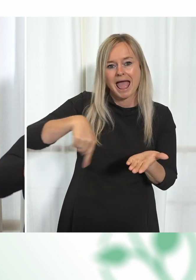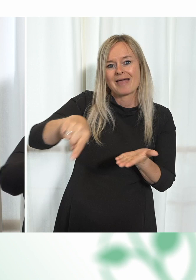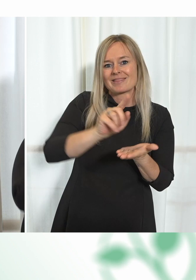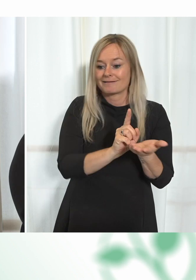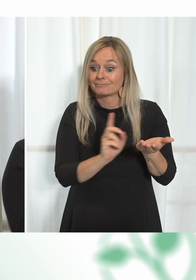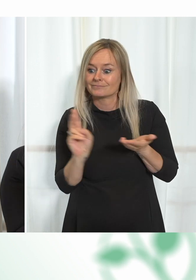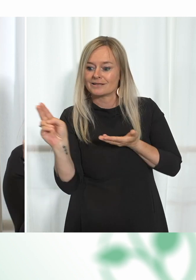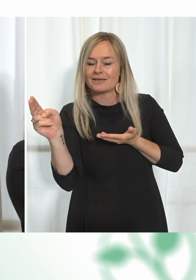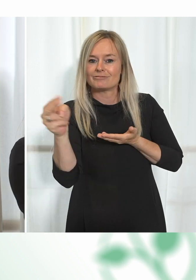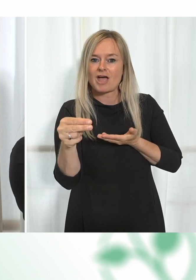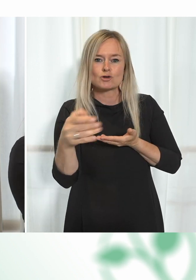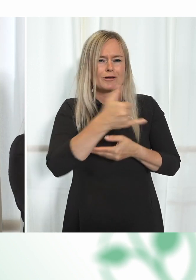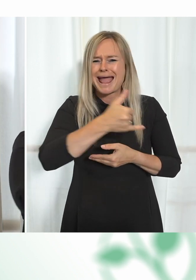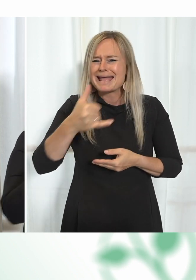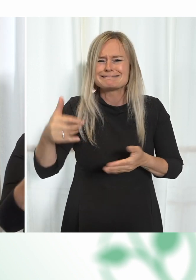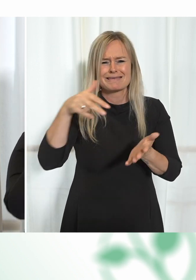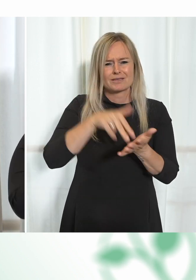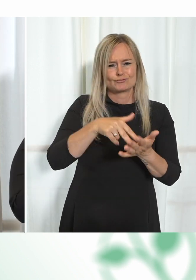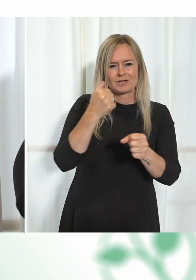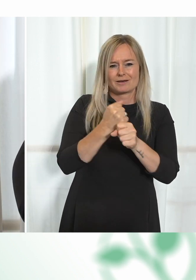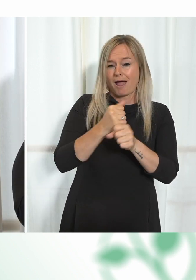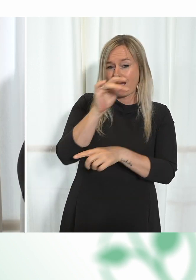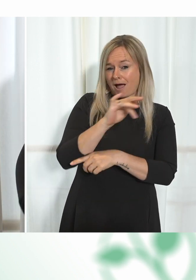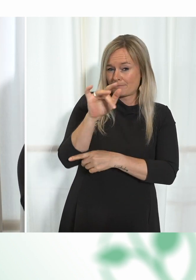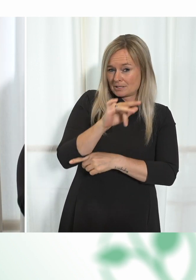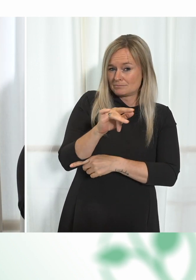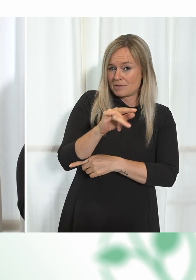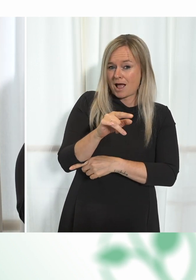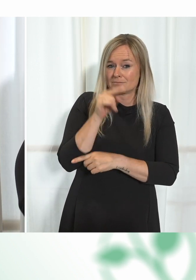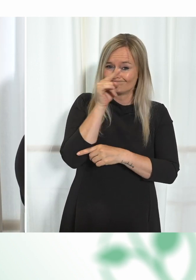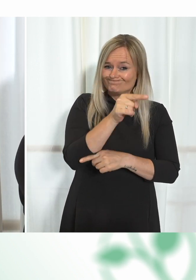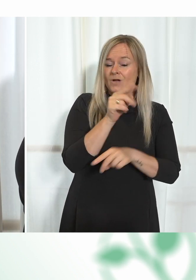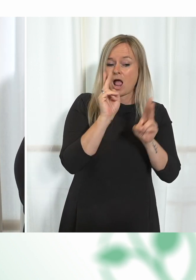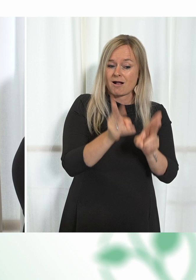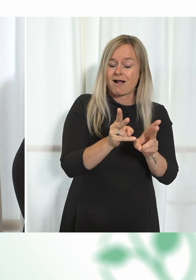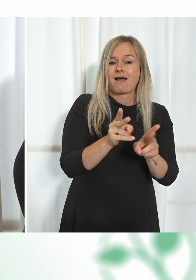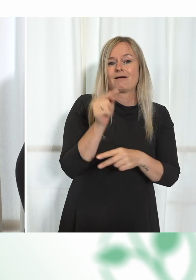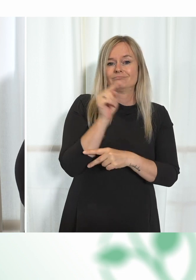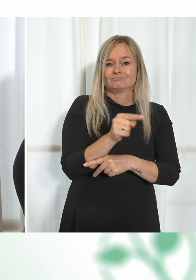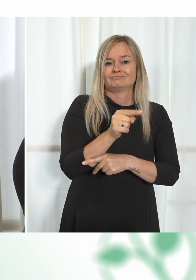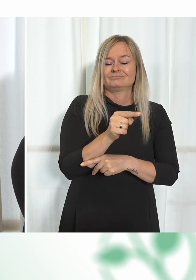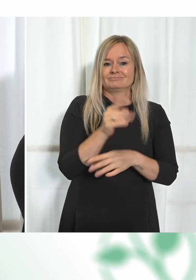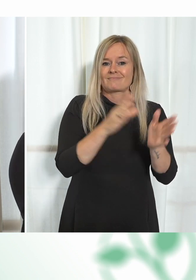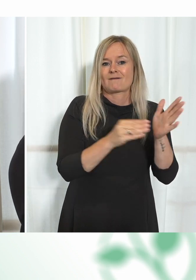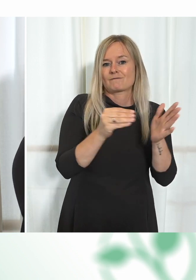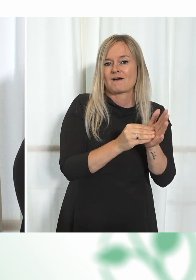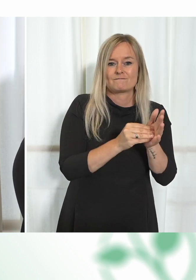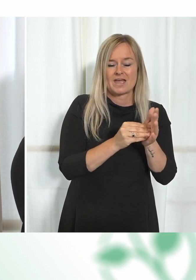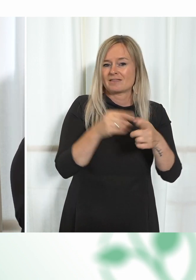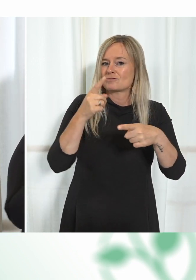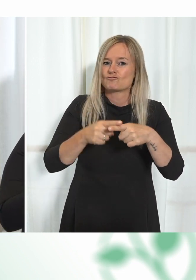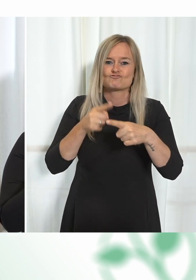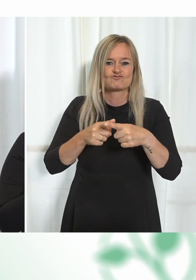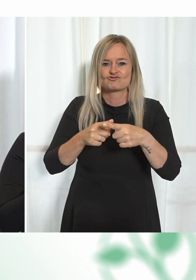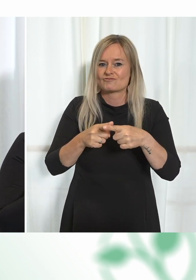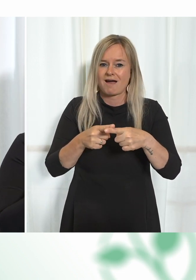ist tatsächlich jeder stehende Arbeitsplatz ein möglicher, egal ob in der Stahlindustrie, in der Lebensmittelindustrie haben wir schon